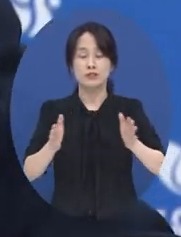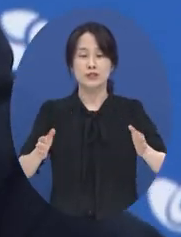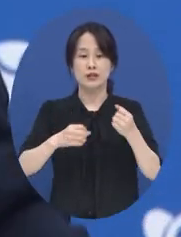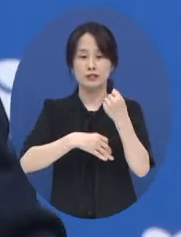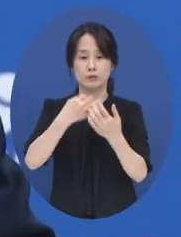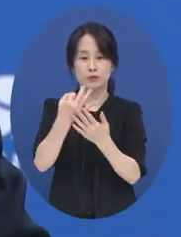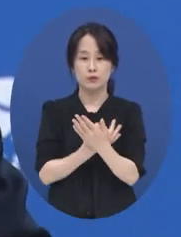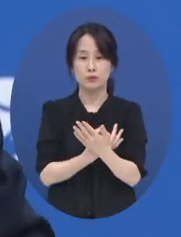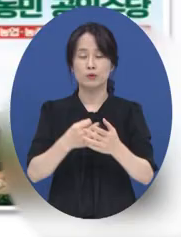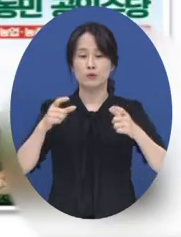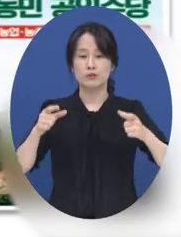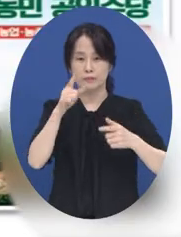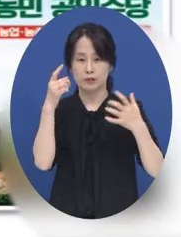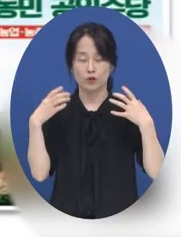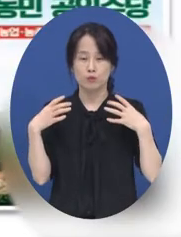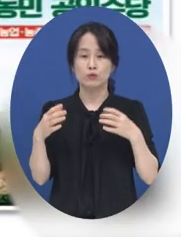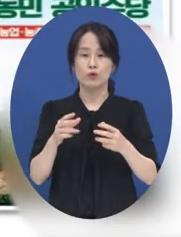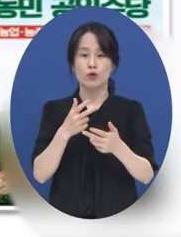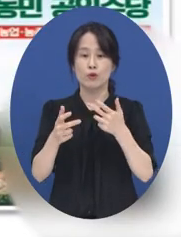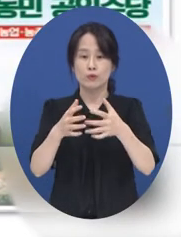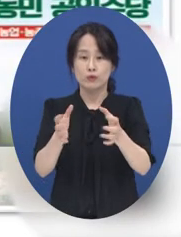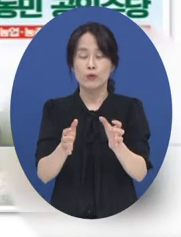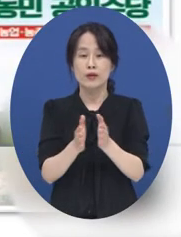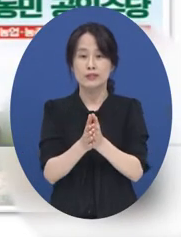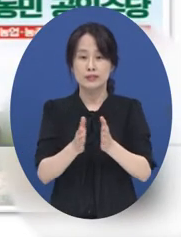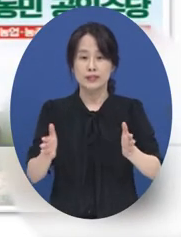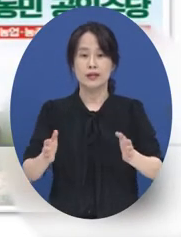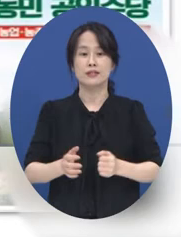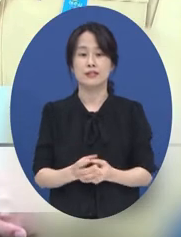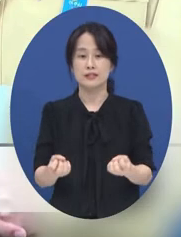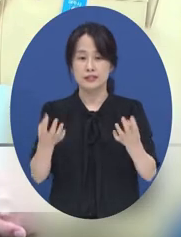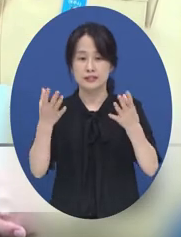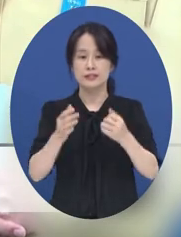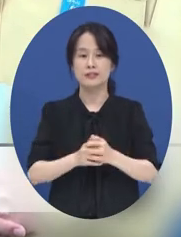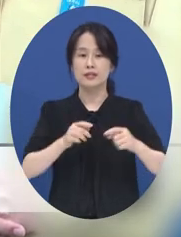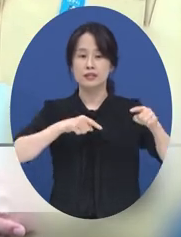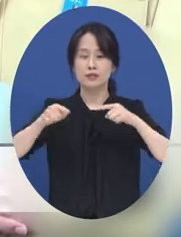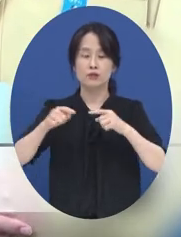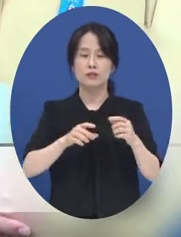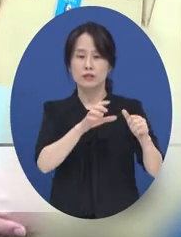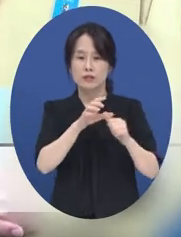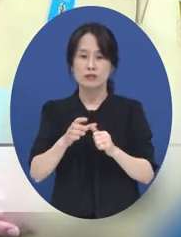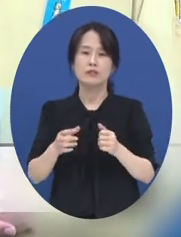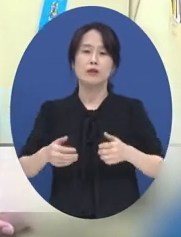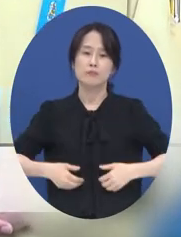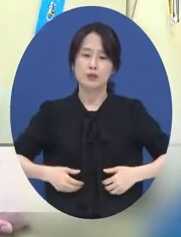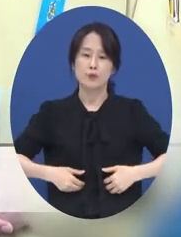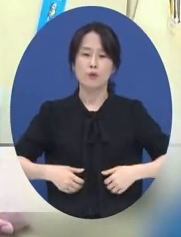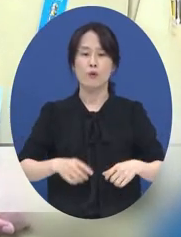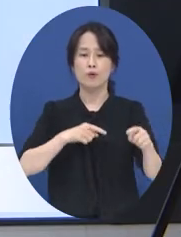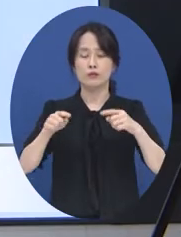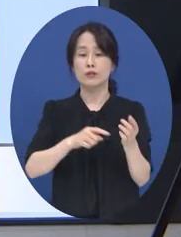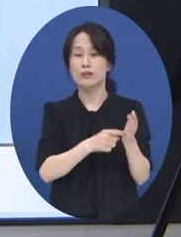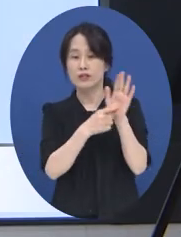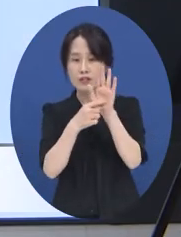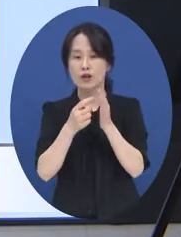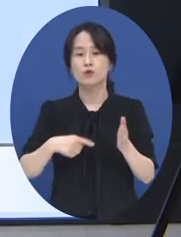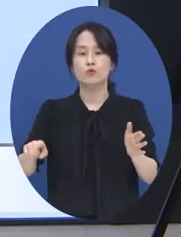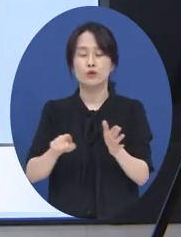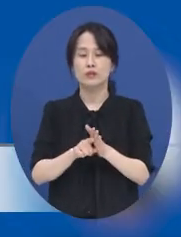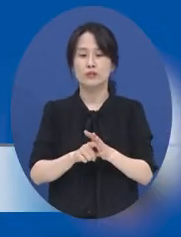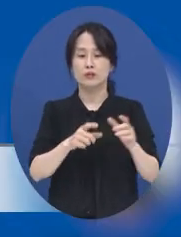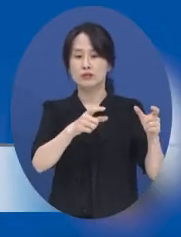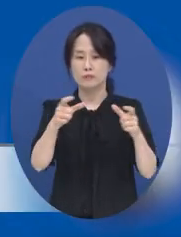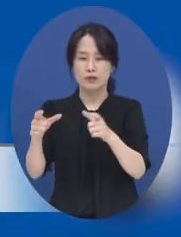기본소득 지방정부협의회 출범식에는 기본소득 정책 도입의 필요성과 정책의 대중화를 위해 전국